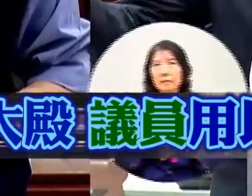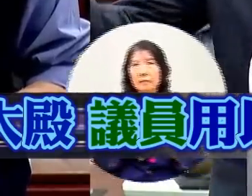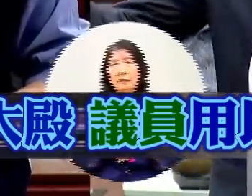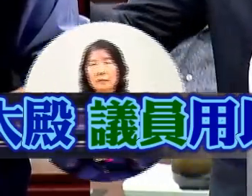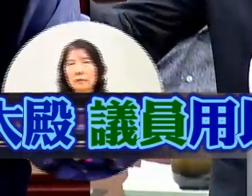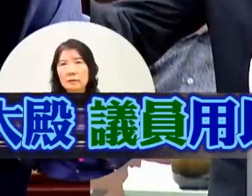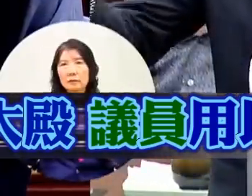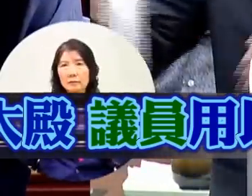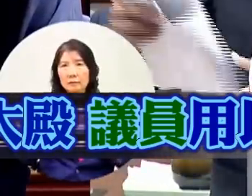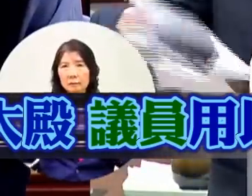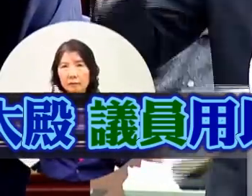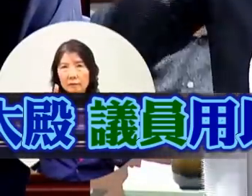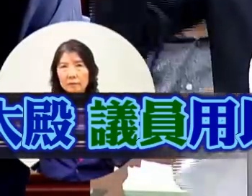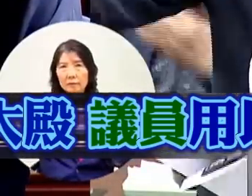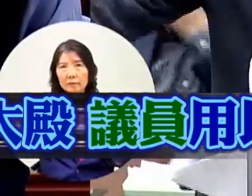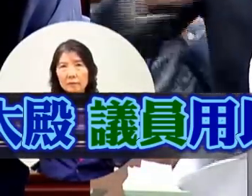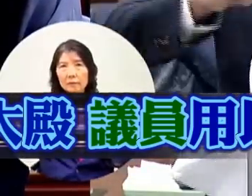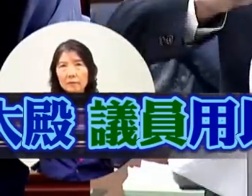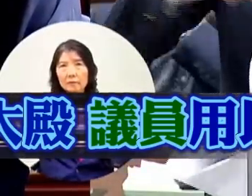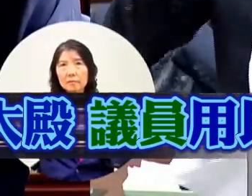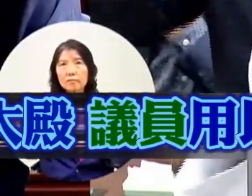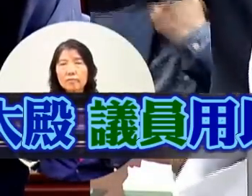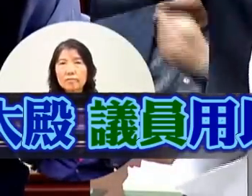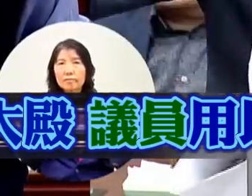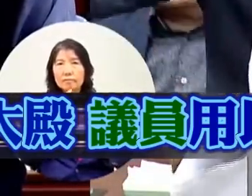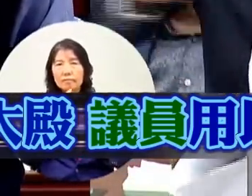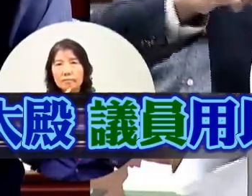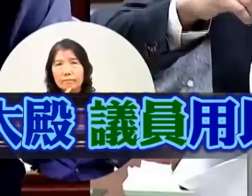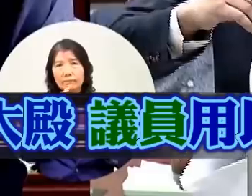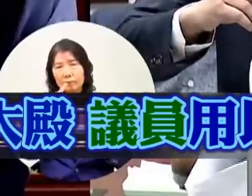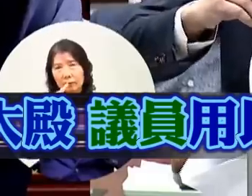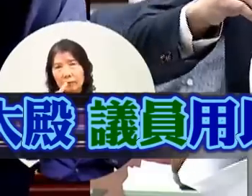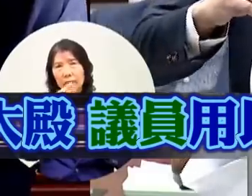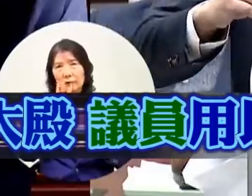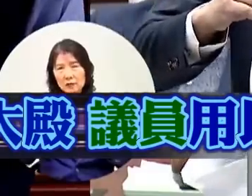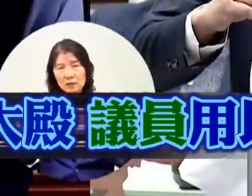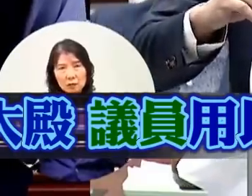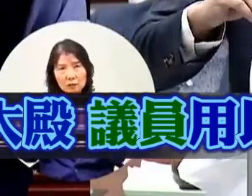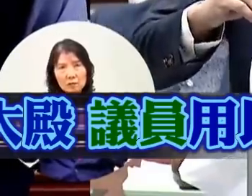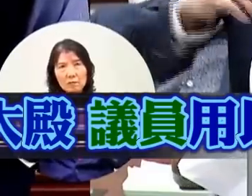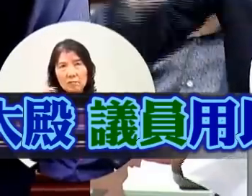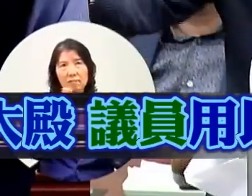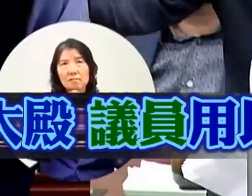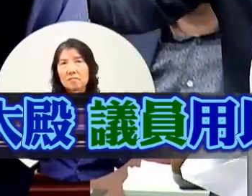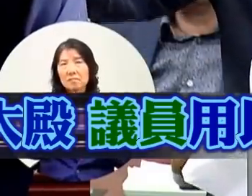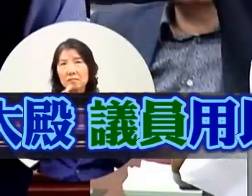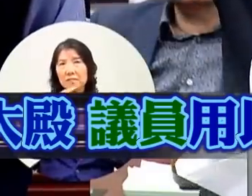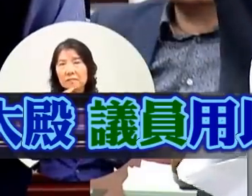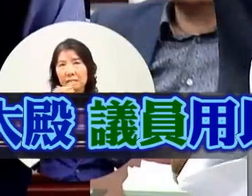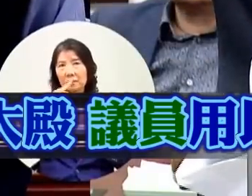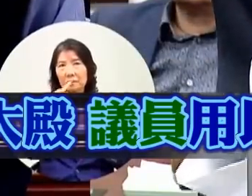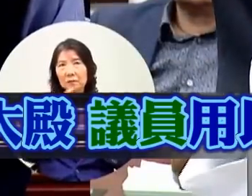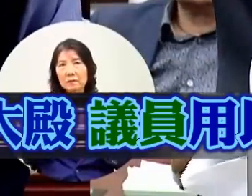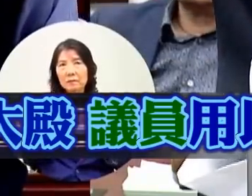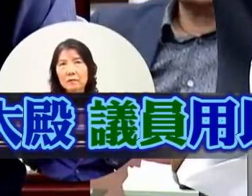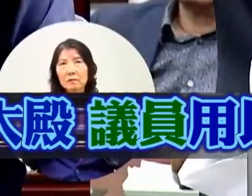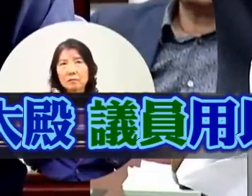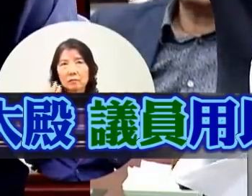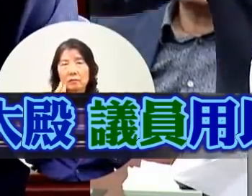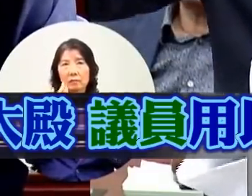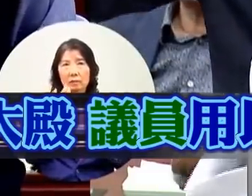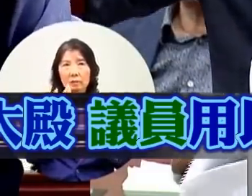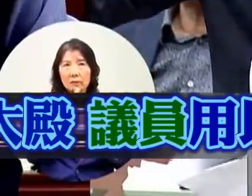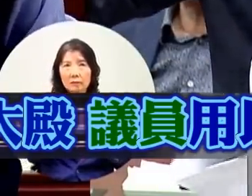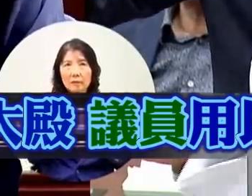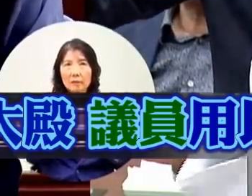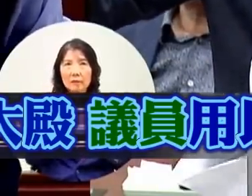是，市长，你不可以质疑我的模式。今天是我在质询你，你怎么会质疑我的模式呢？ 如果你这样子，我请相关局处。 很简单，